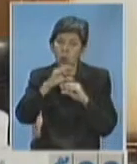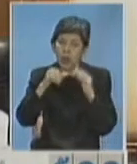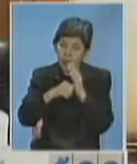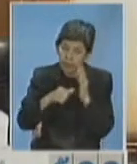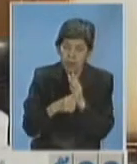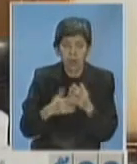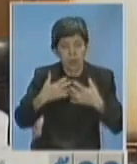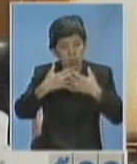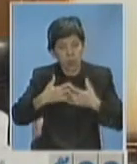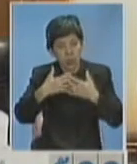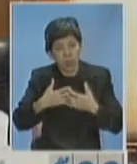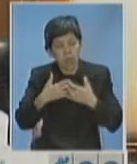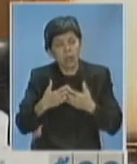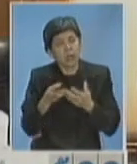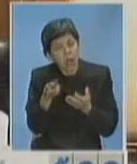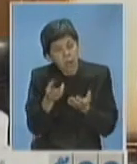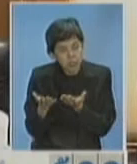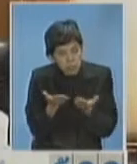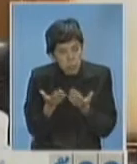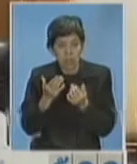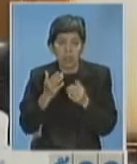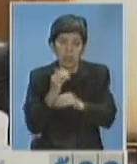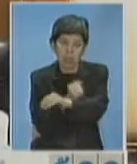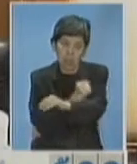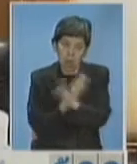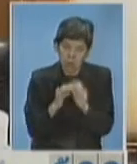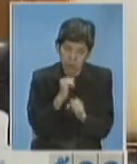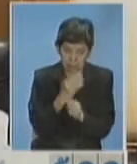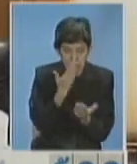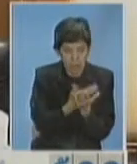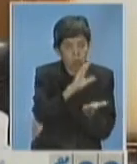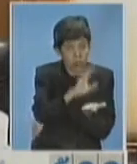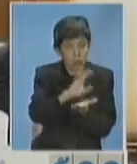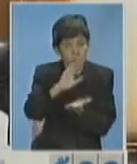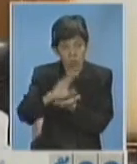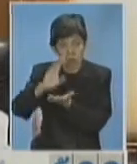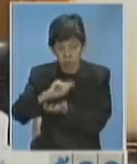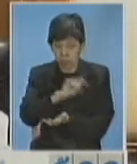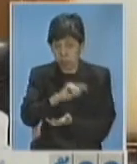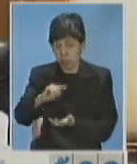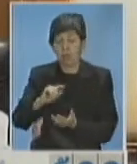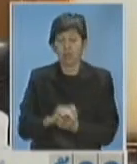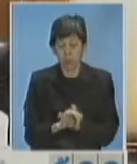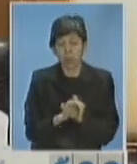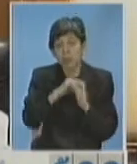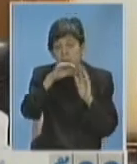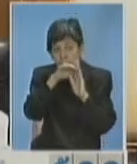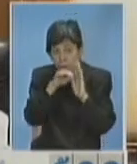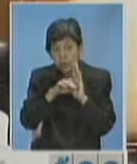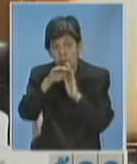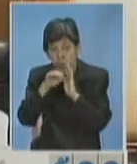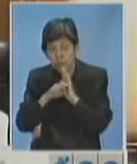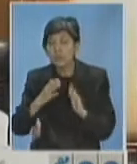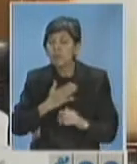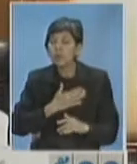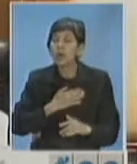งสีนะครับเรื่องแรงงานแม้กระทั่งเรื่องกองทุนต่างๆนะผมคิดว่าในรายละเอียดนะครับที่อยากจะเ